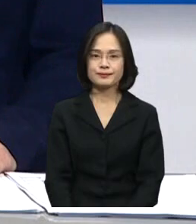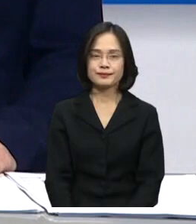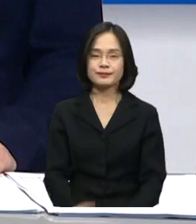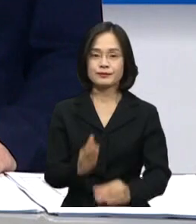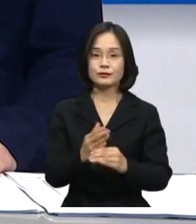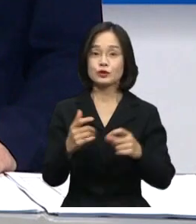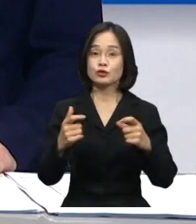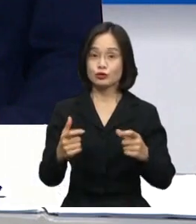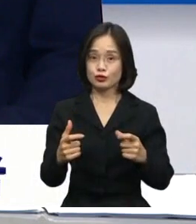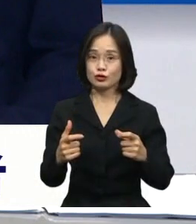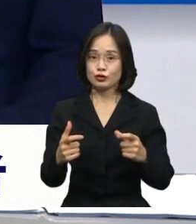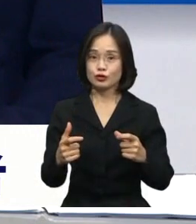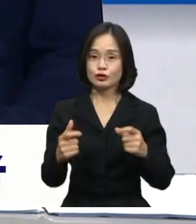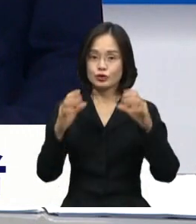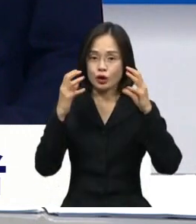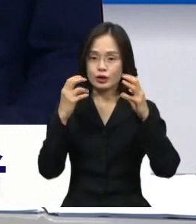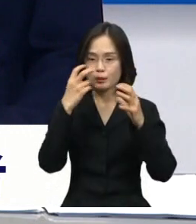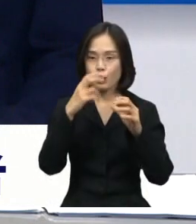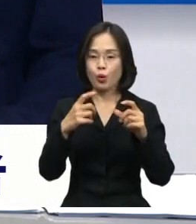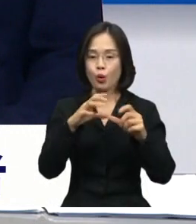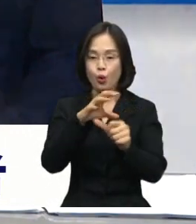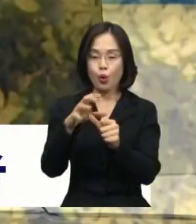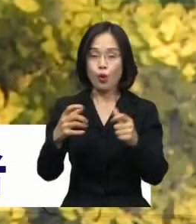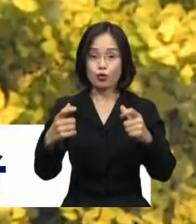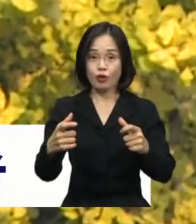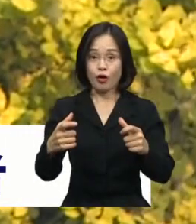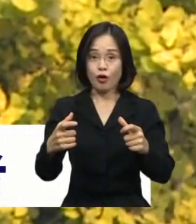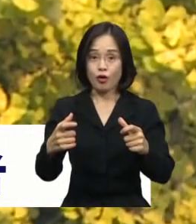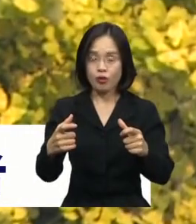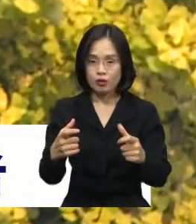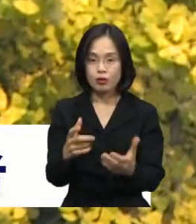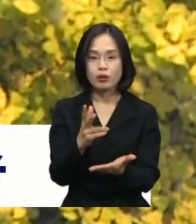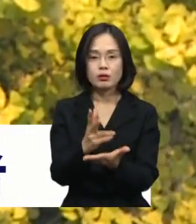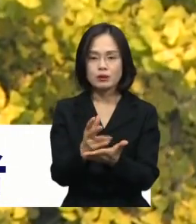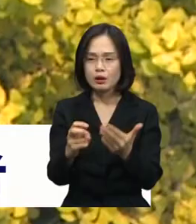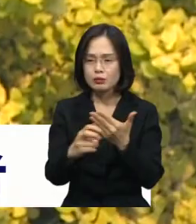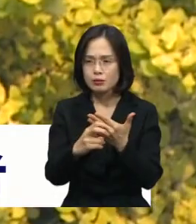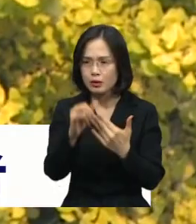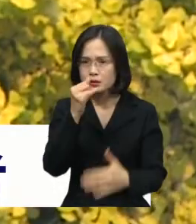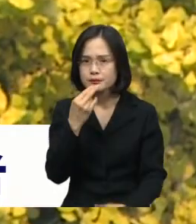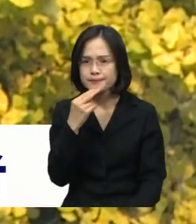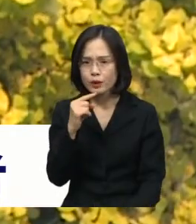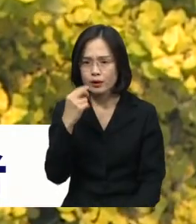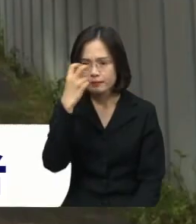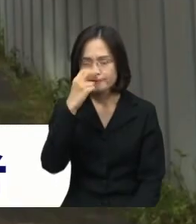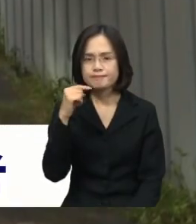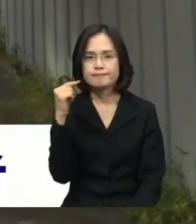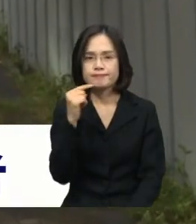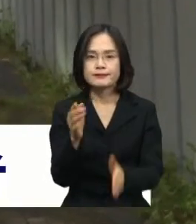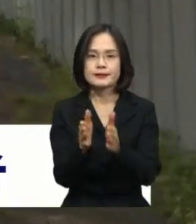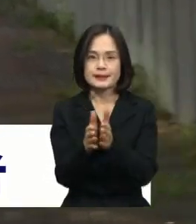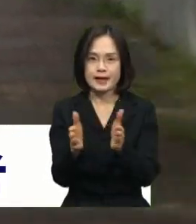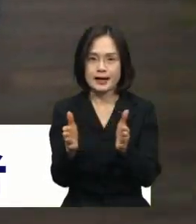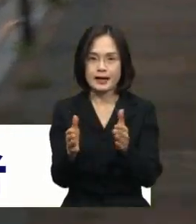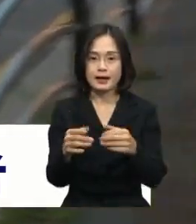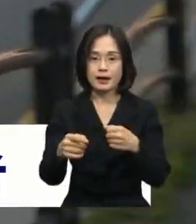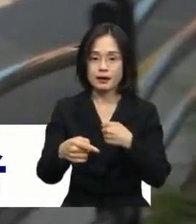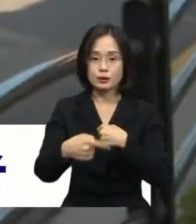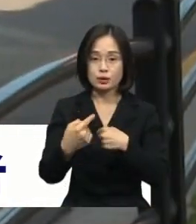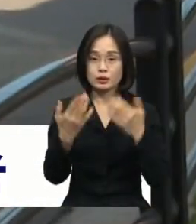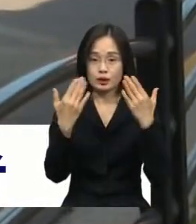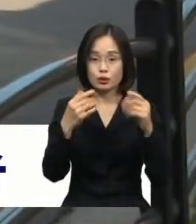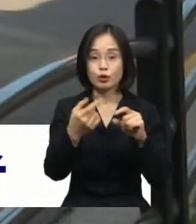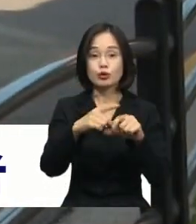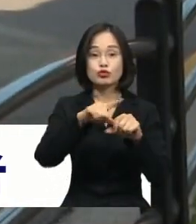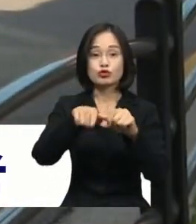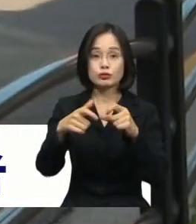중국은 어린이 보호구역 내 불법 주정차 집중 단속에 나섰습니다. 집중 단속 지역은 초등학교 주변 어린이 보호구역